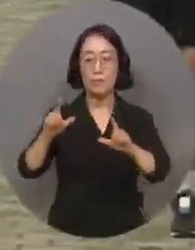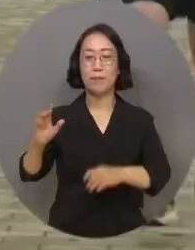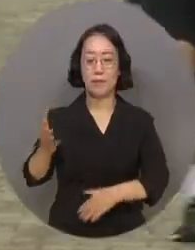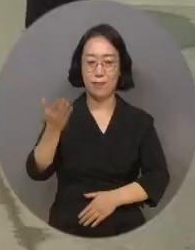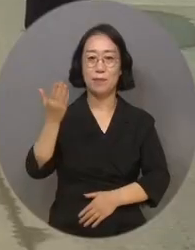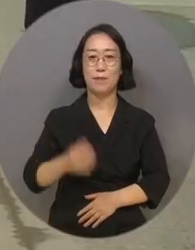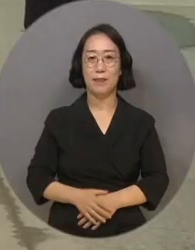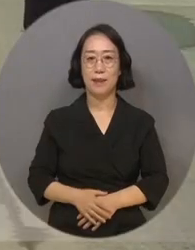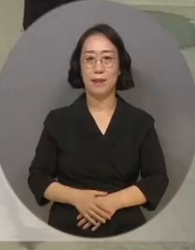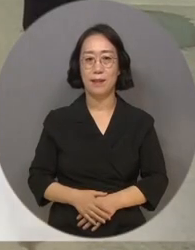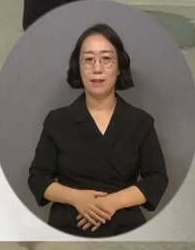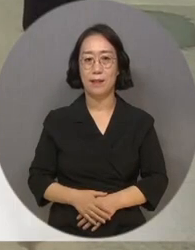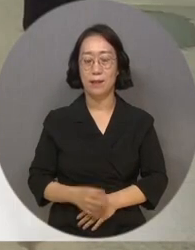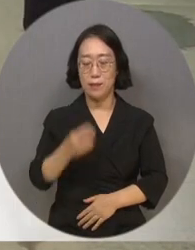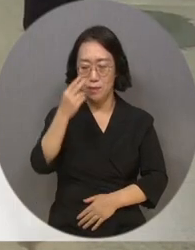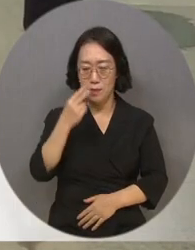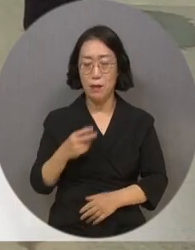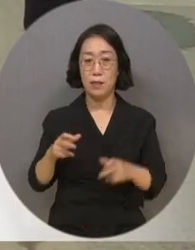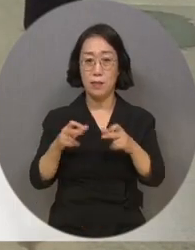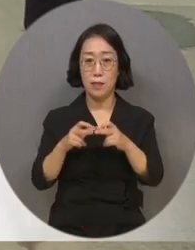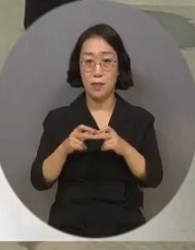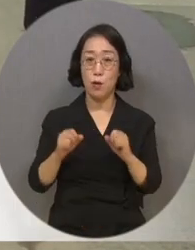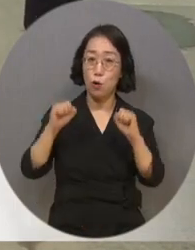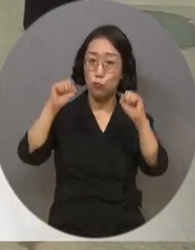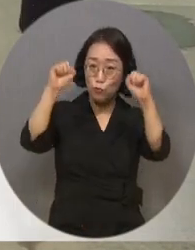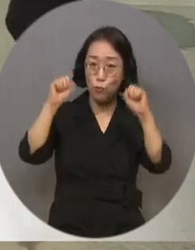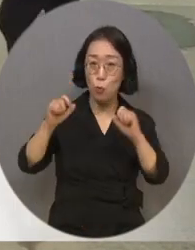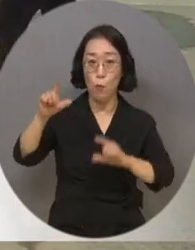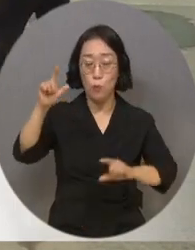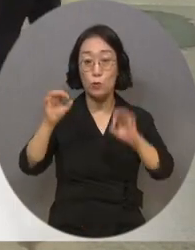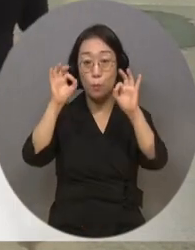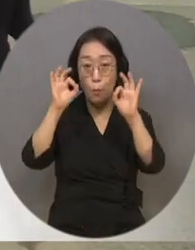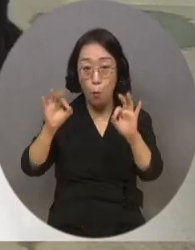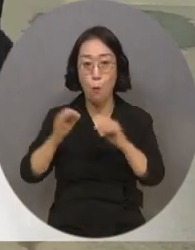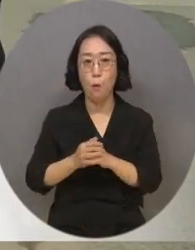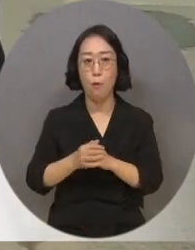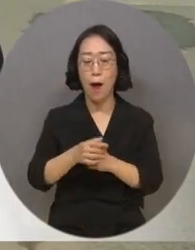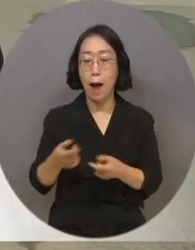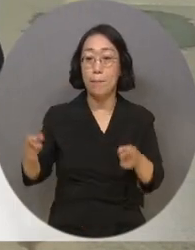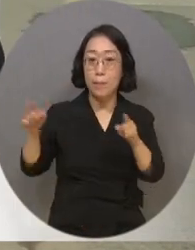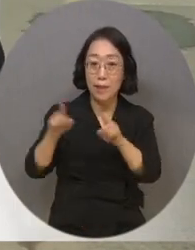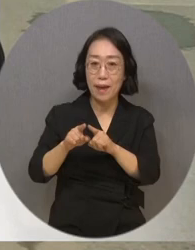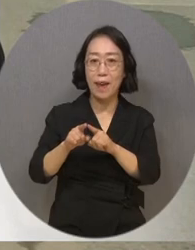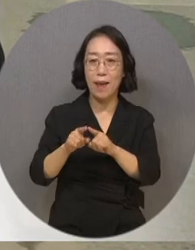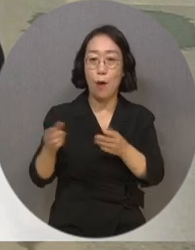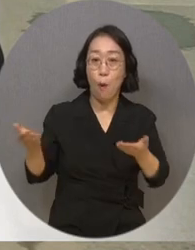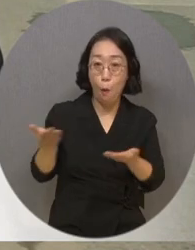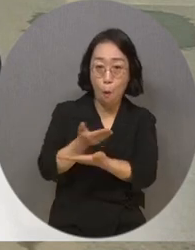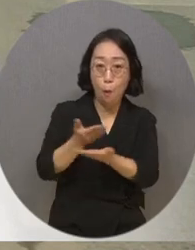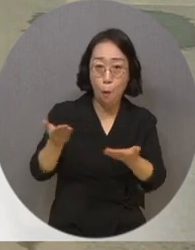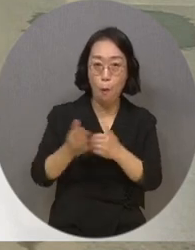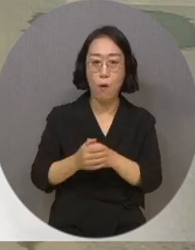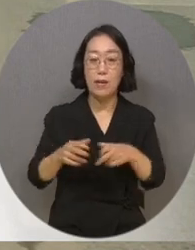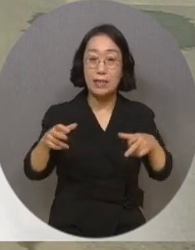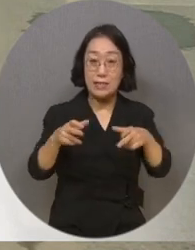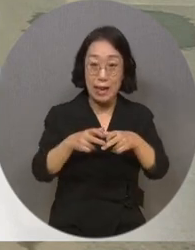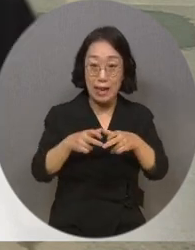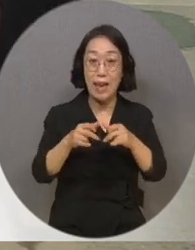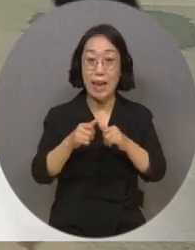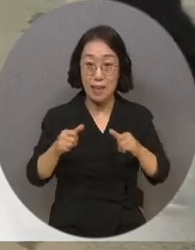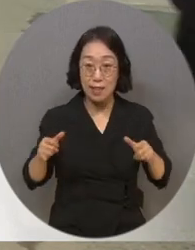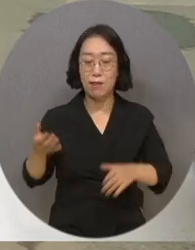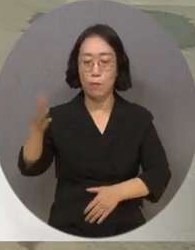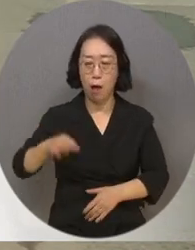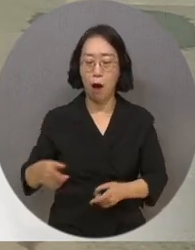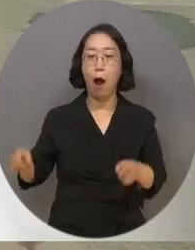시간이었습니다. 시각장애인들이 운동하는 모습들을 많이 보고 시각장애인과 함께 운동도 해보고 하면서 장애인들도 이제